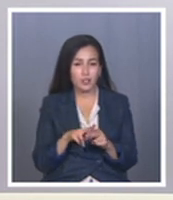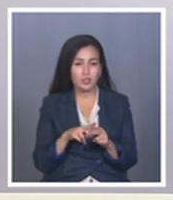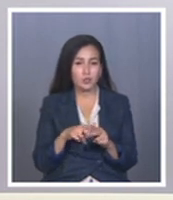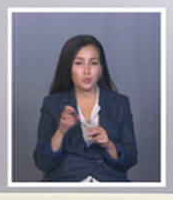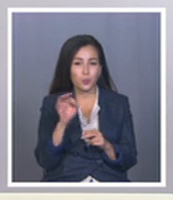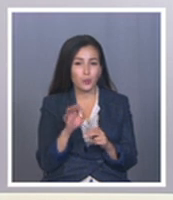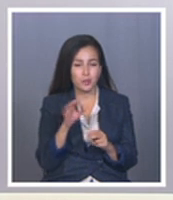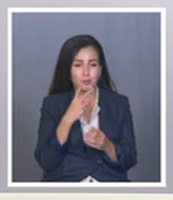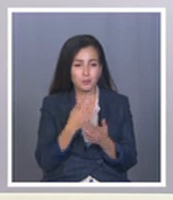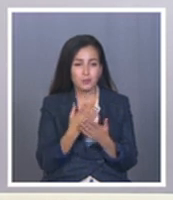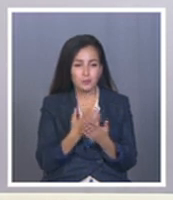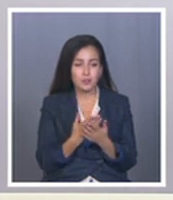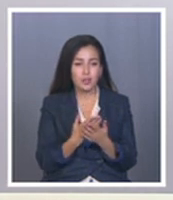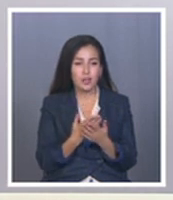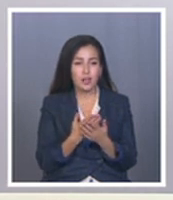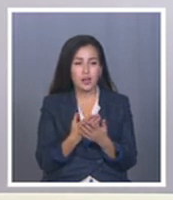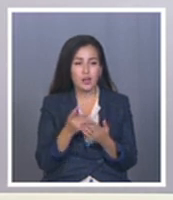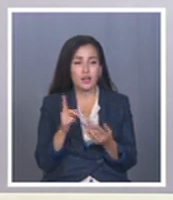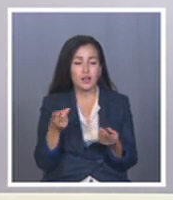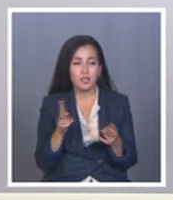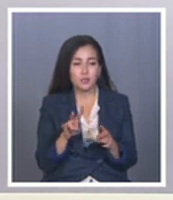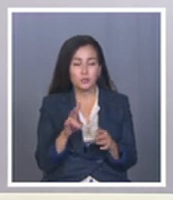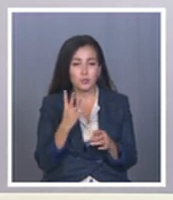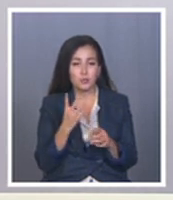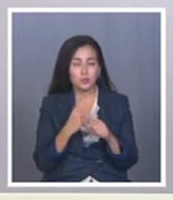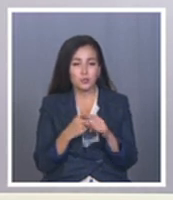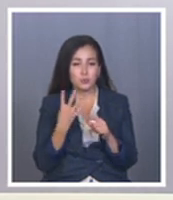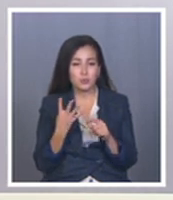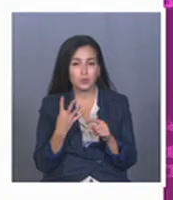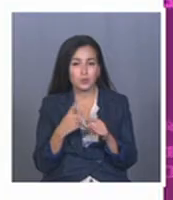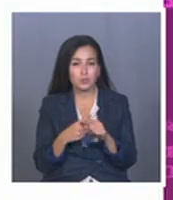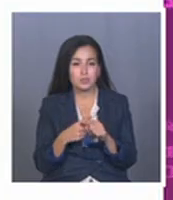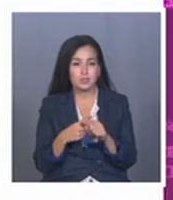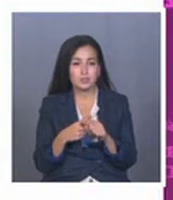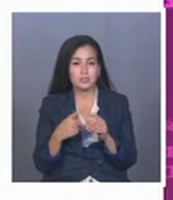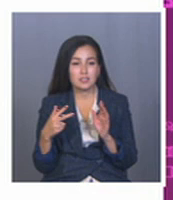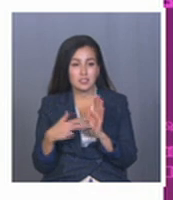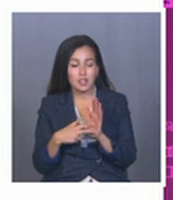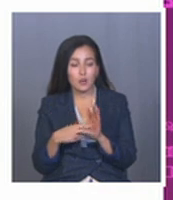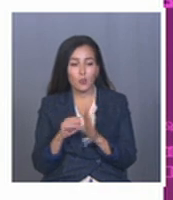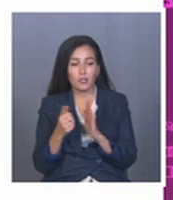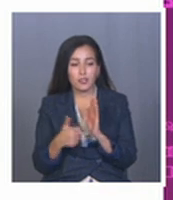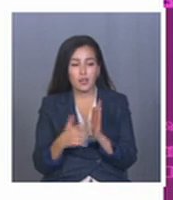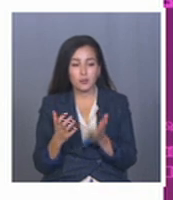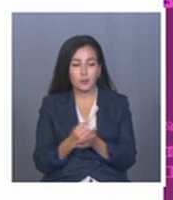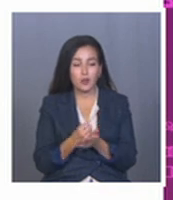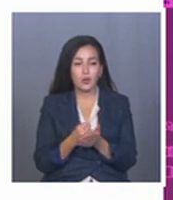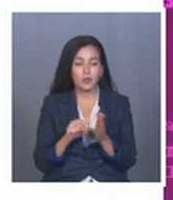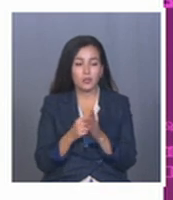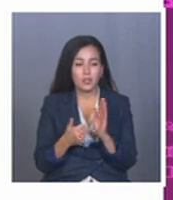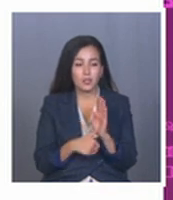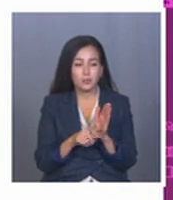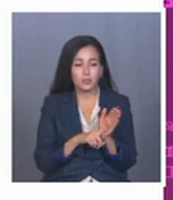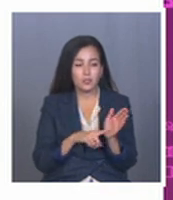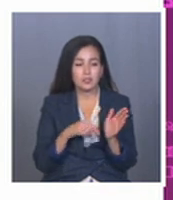береді, немесе өзара жойылады. Не қалды? Бізде 4 қосу 4, 8 қосылған 8, 16 шығады. Яғни 16 бөлінген x квадрат